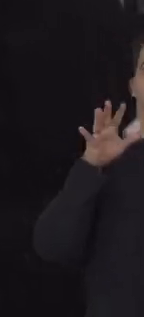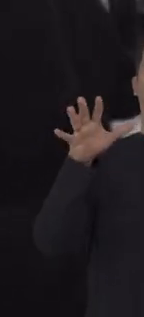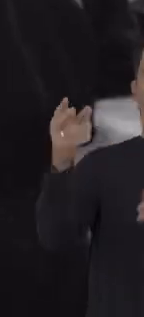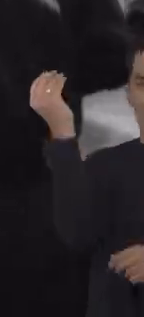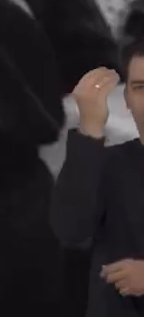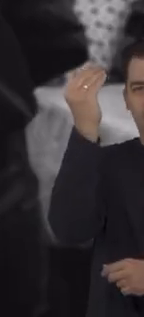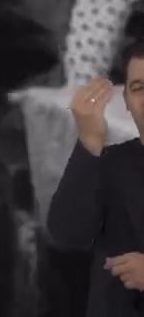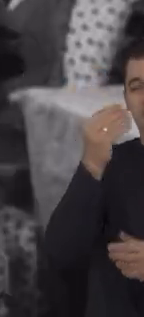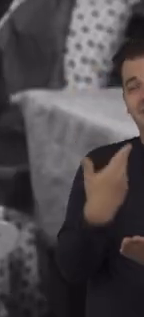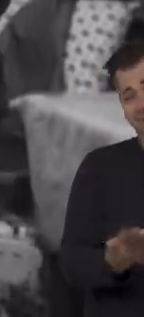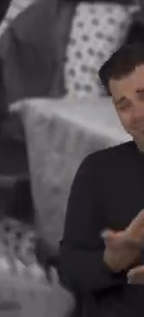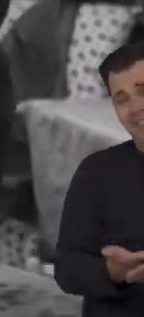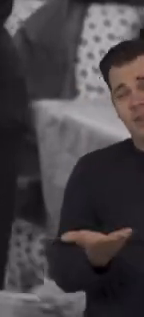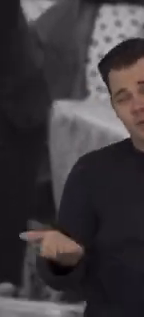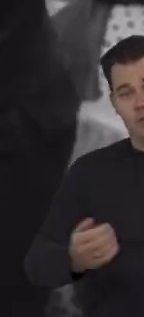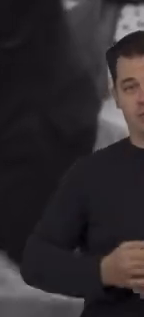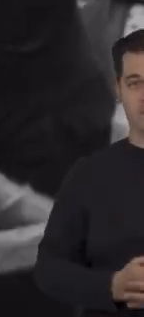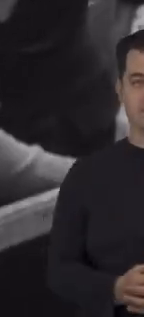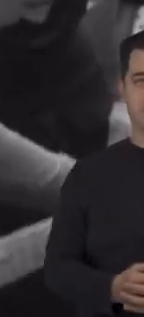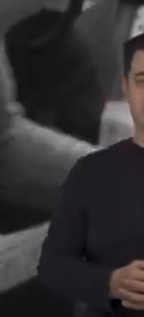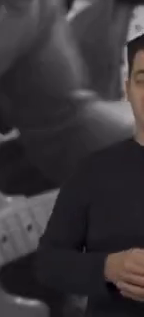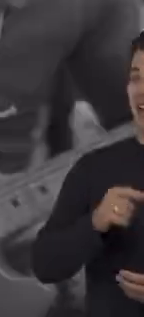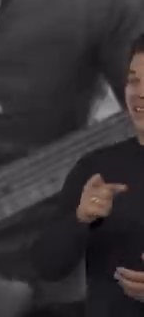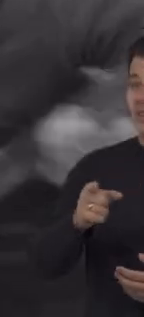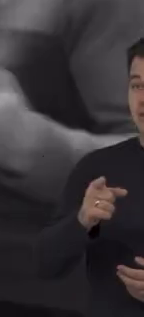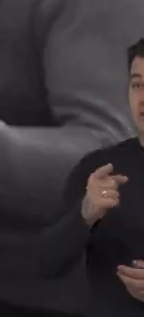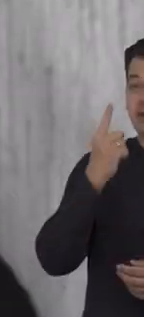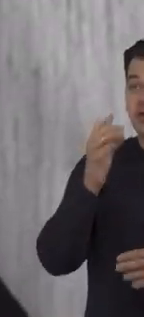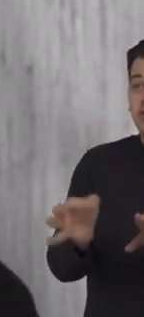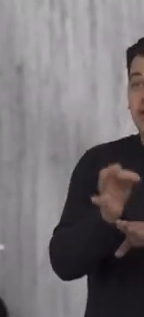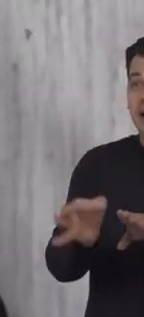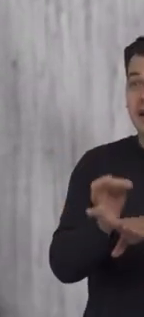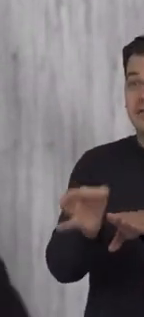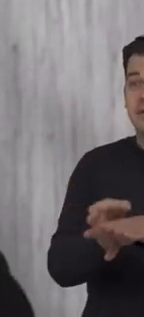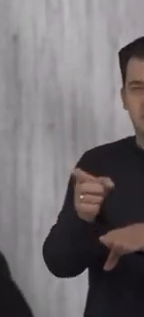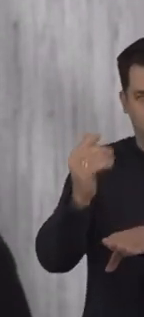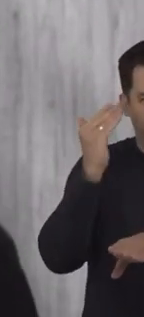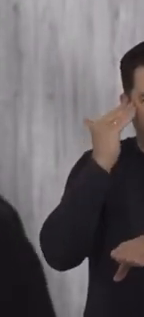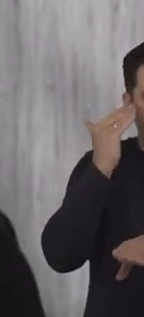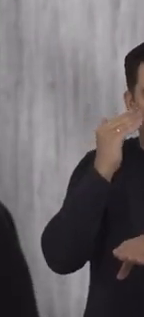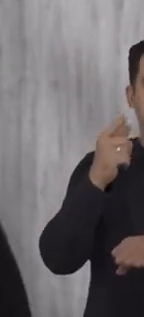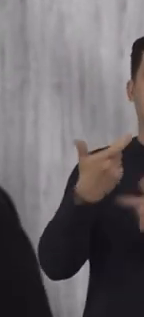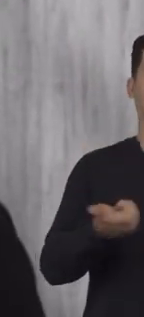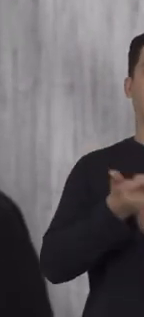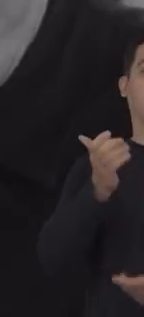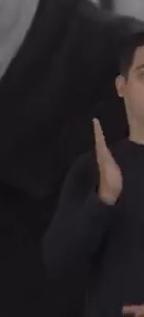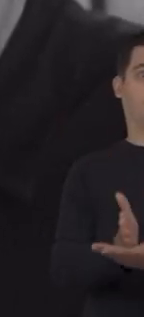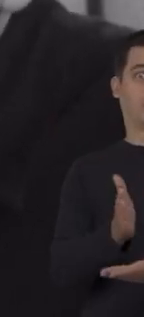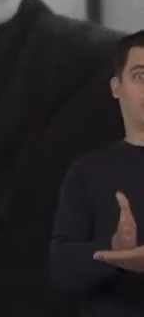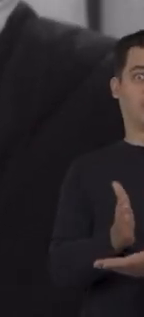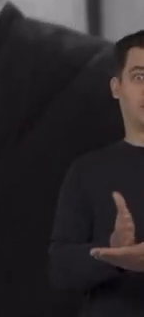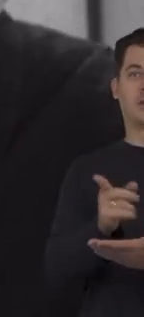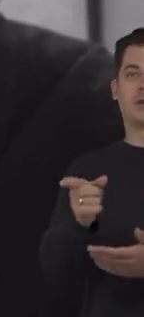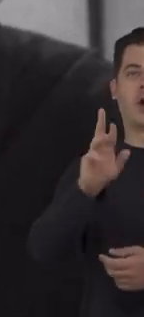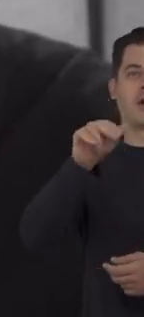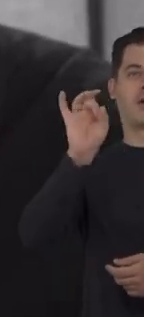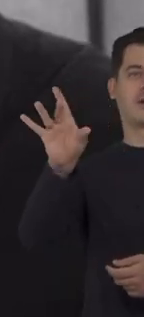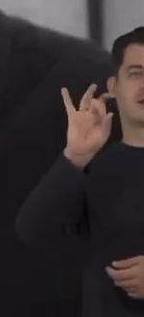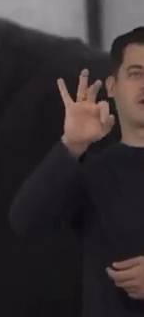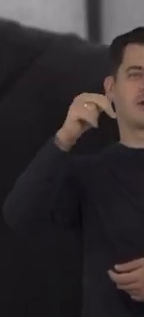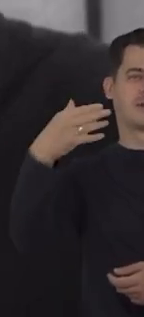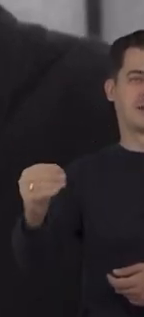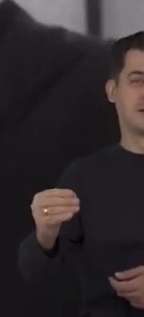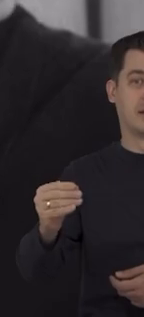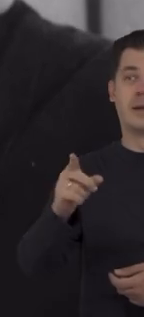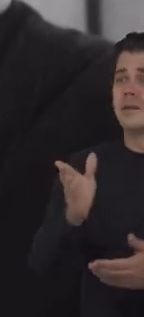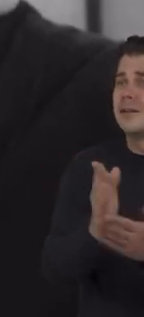z roli stonki. A co to rola stonki? Jeden szewc, ten co wiesz, robi już rolling stonki. Tylko